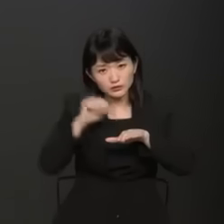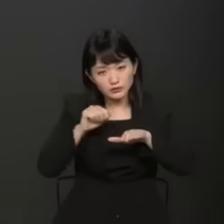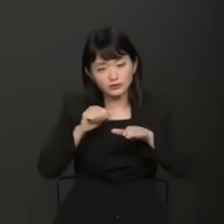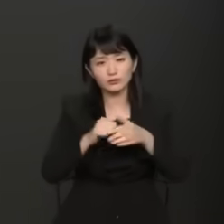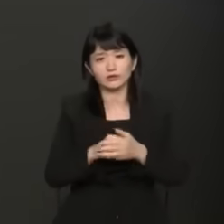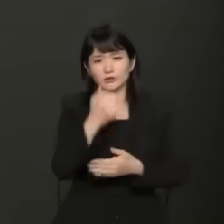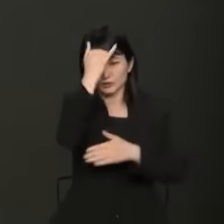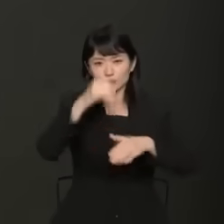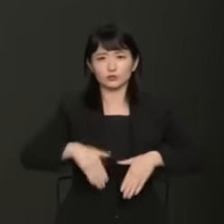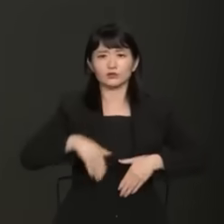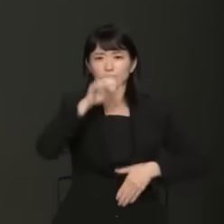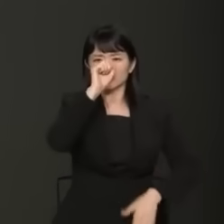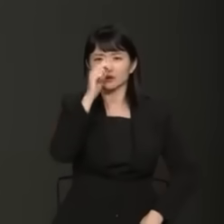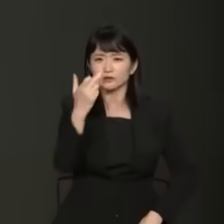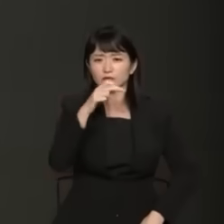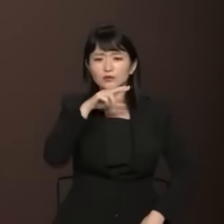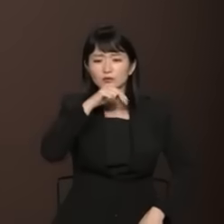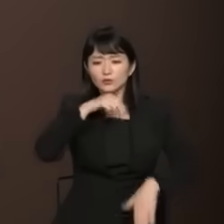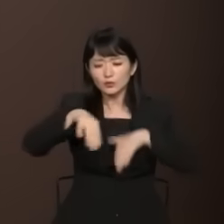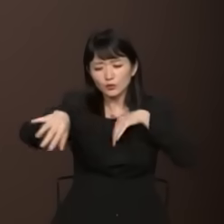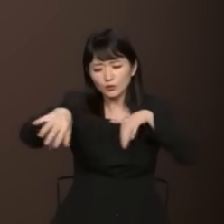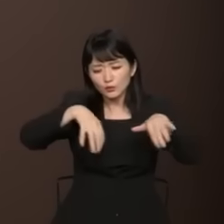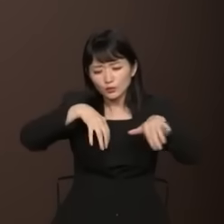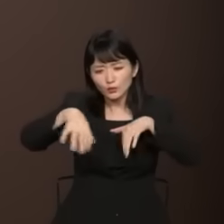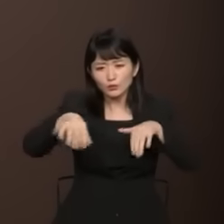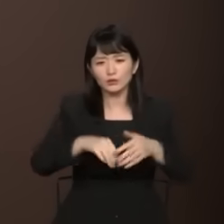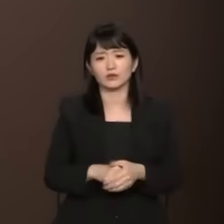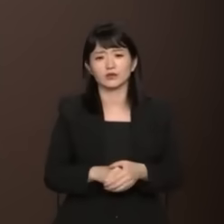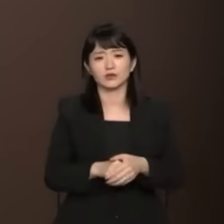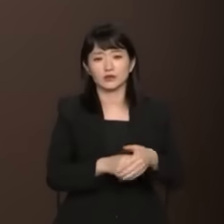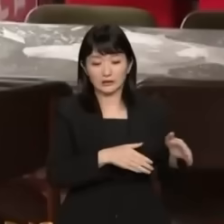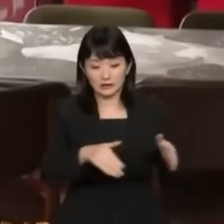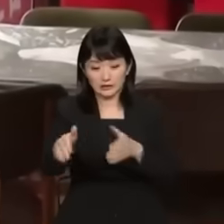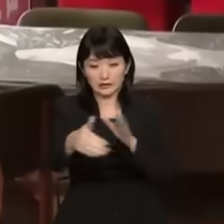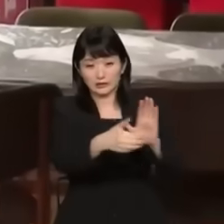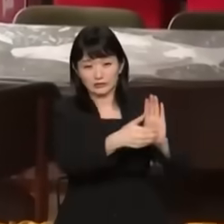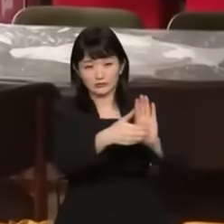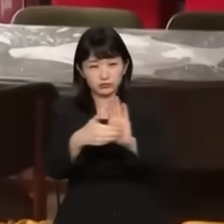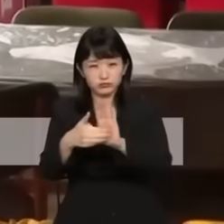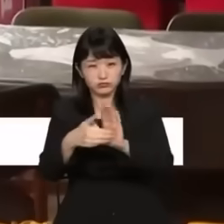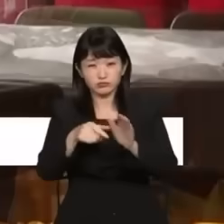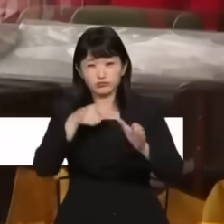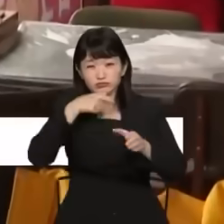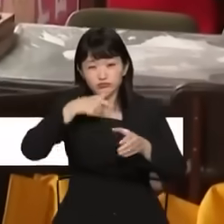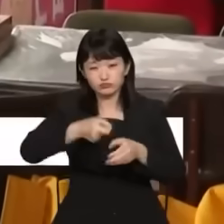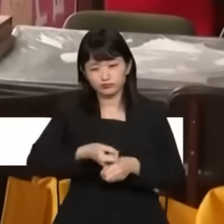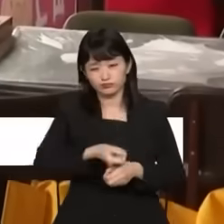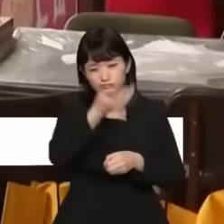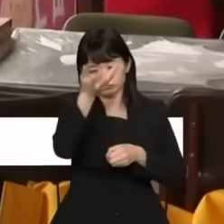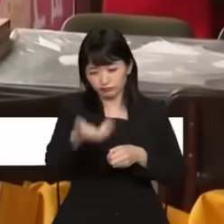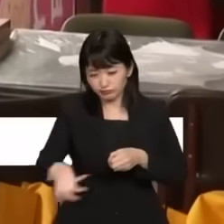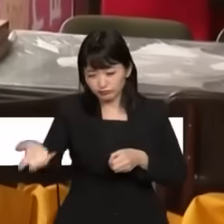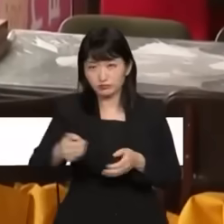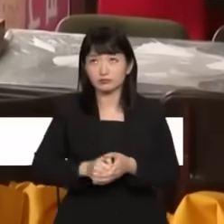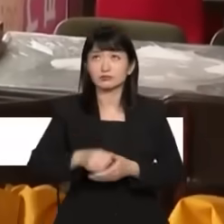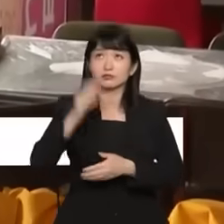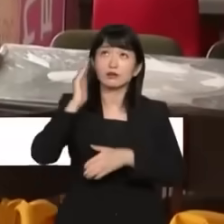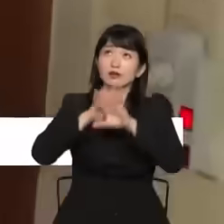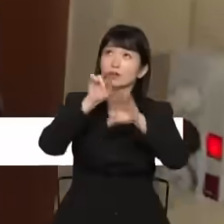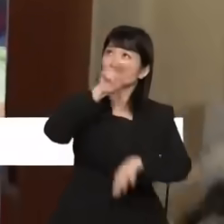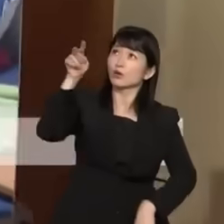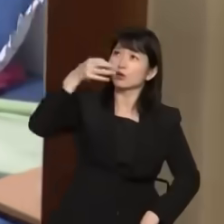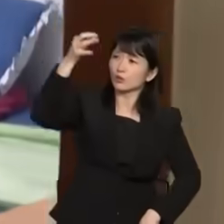한 골목입니다. 길이 잠기고 하수도가 역류했습니다. 하늘이 빵꾸난 줄 알았어요. 막 푸는데도